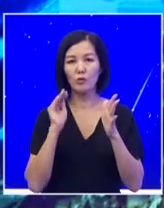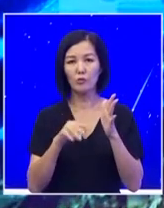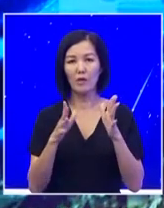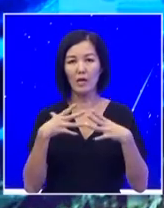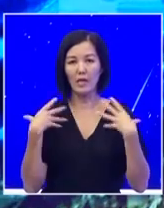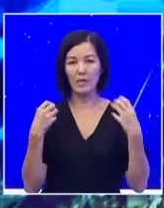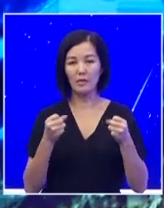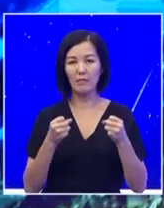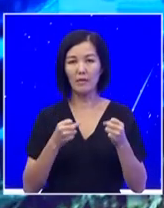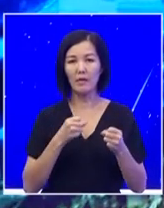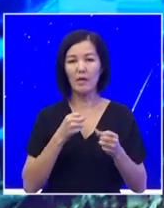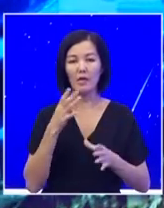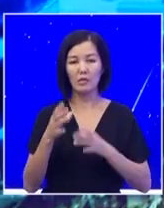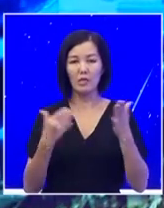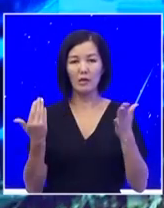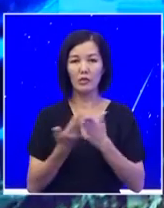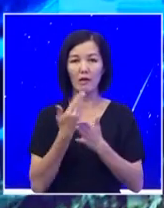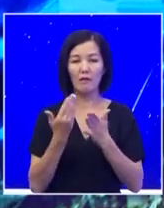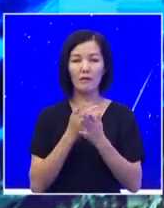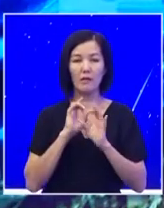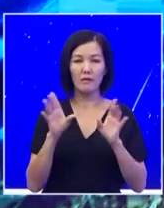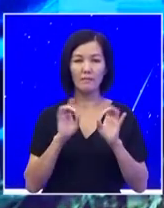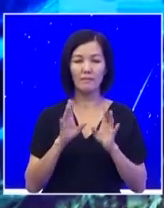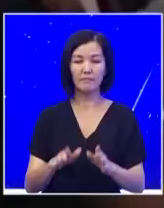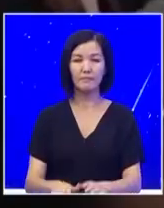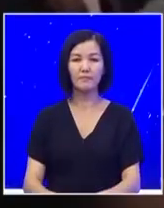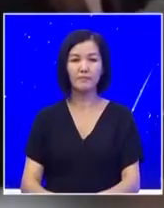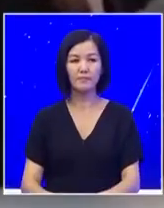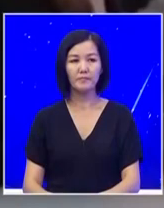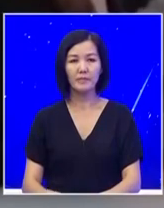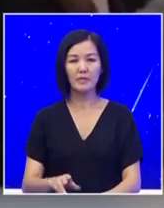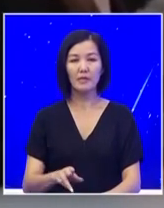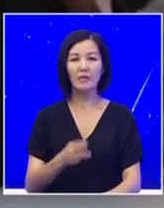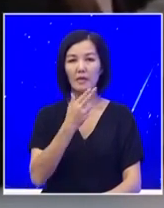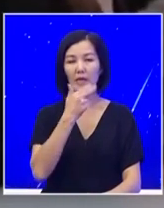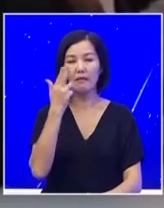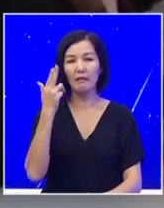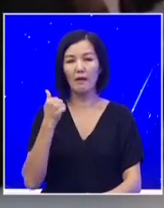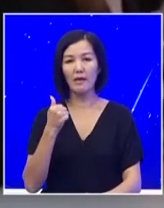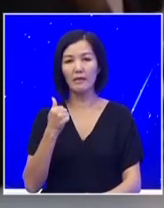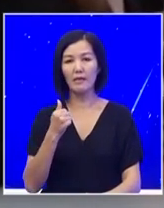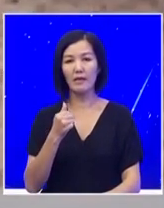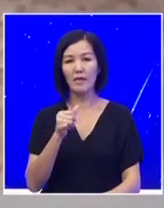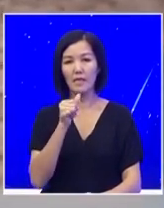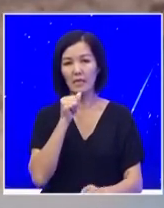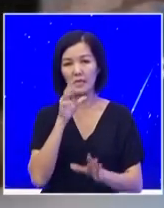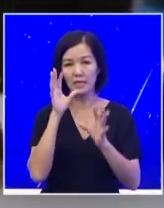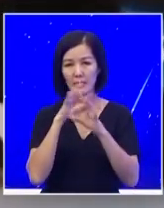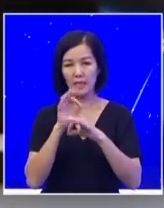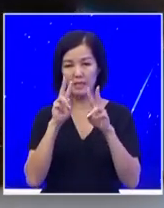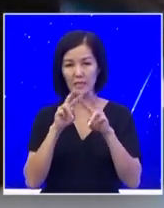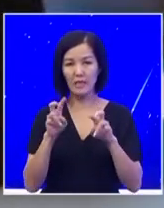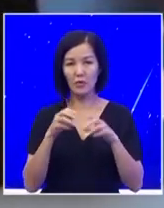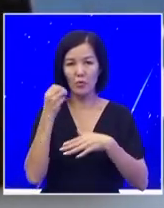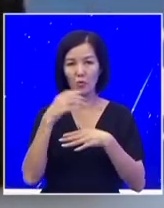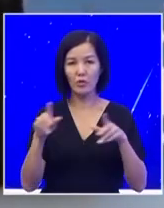адам дайықтырып алды. Кезек жаһан жаңалықтарында. Италия әуежайларында арнайы сынама тапсыру орталықтары ашылды.